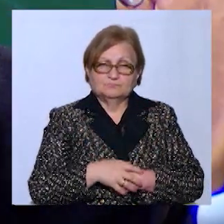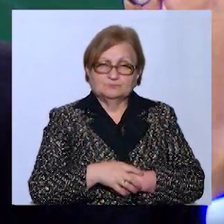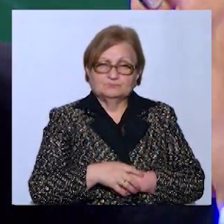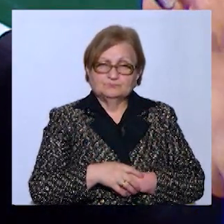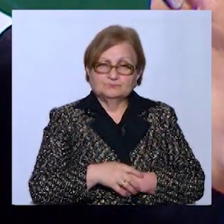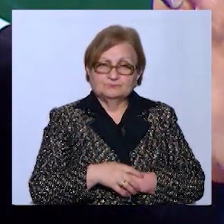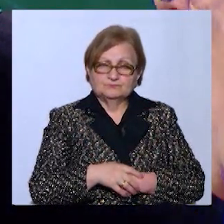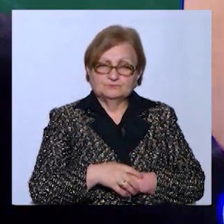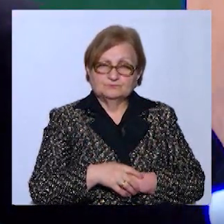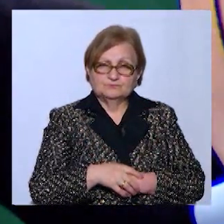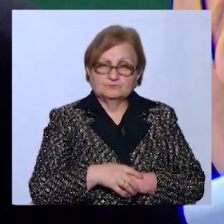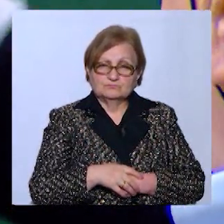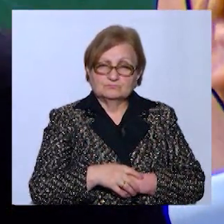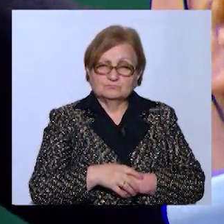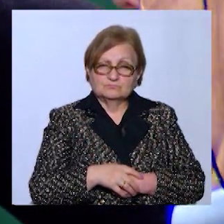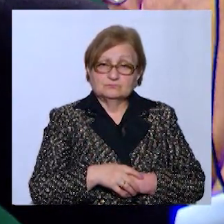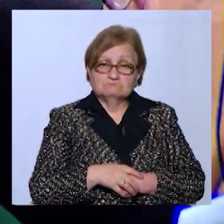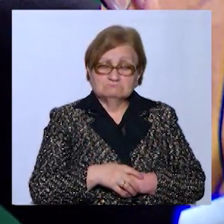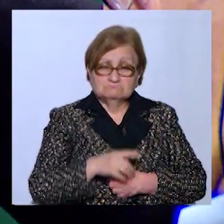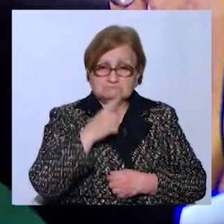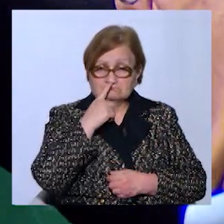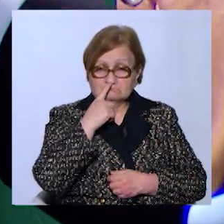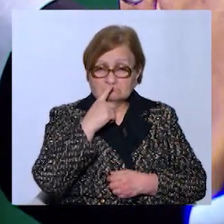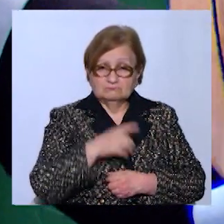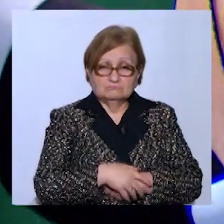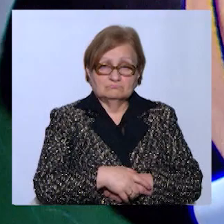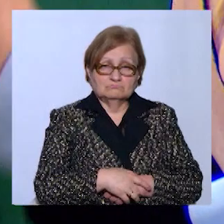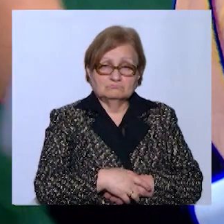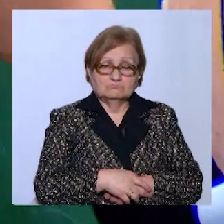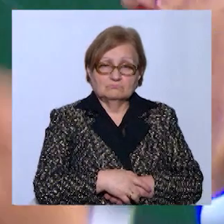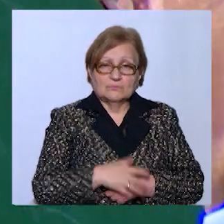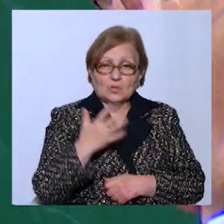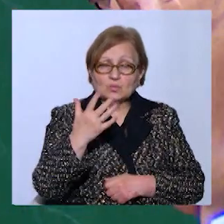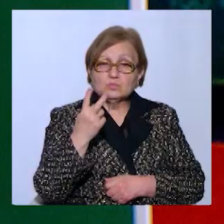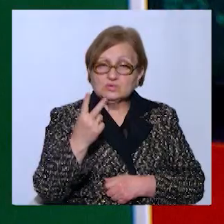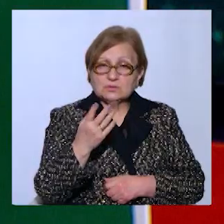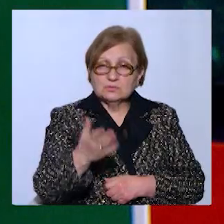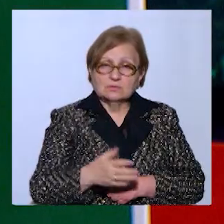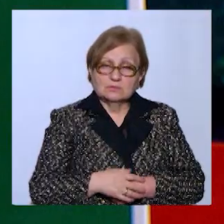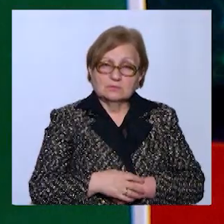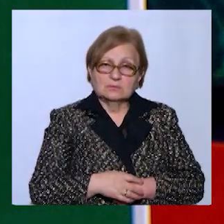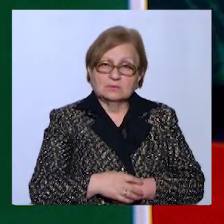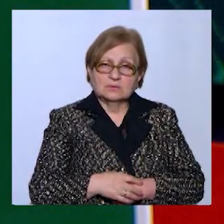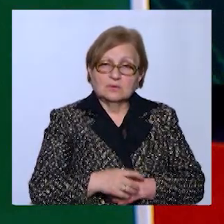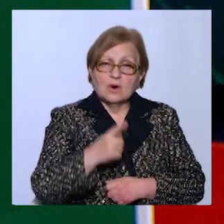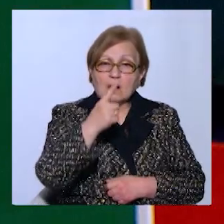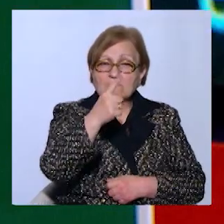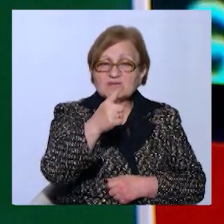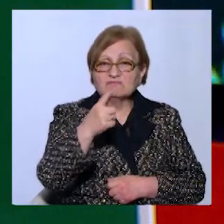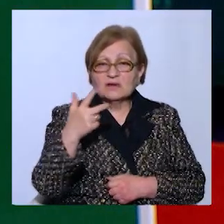არის 50-იო. უკაცრავად 52-იო. და პირველის და